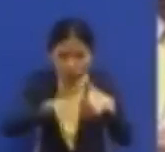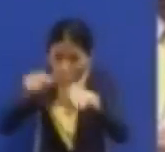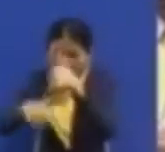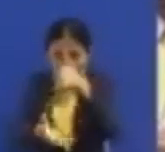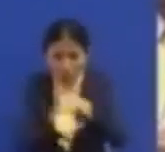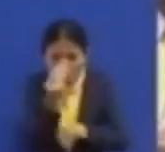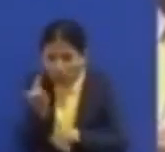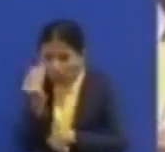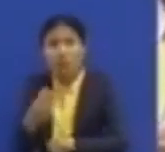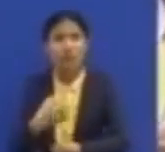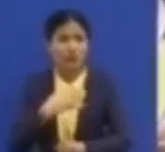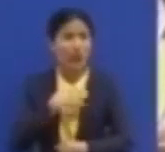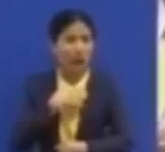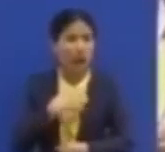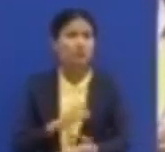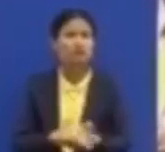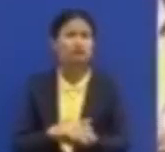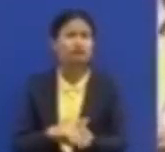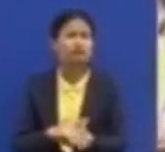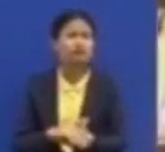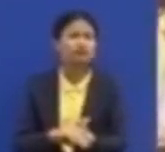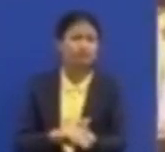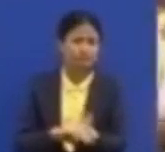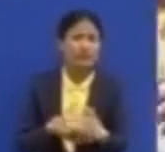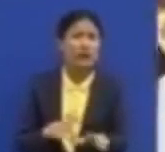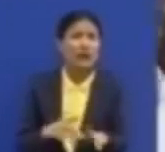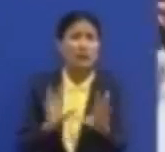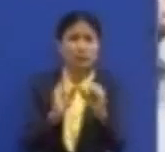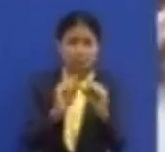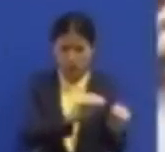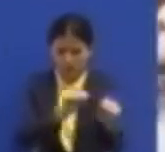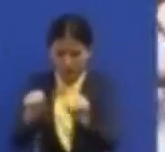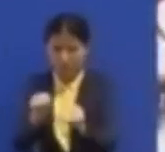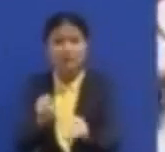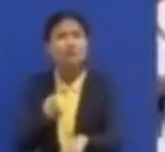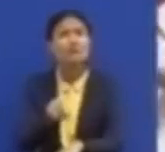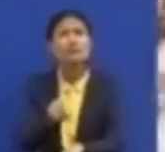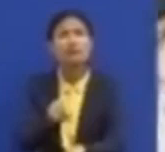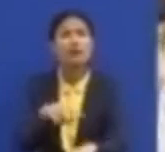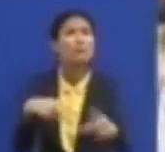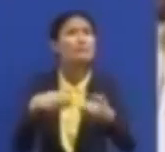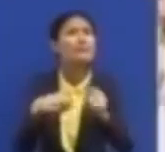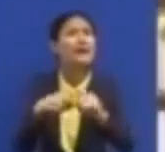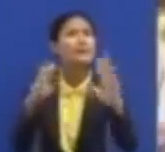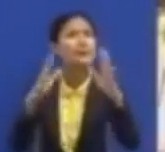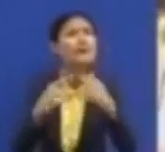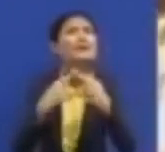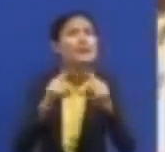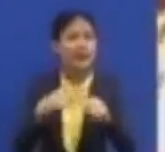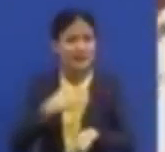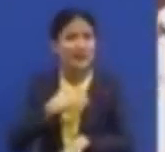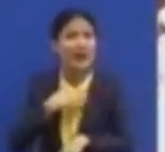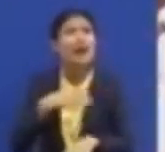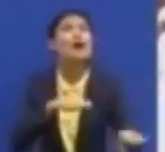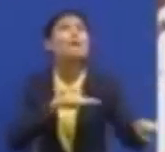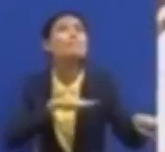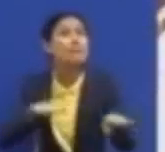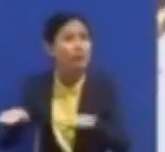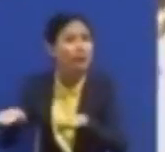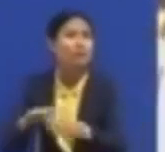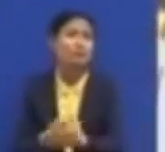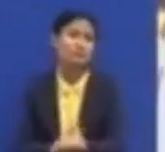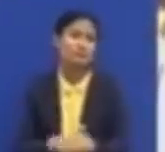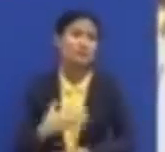การเลื่อนครั้งนี้ไม่ได้ทำให้เสียหายเลยครับท่านประธานครับเพียงแต่ว่าให้มีความพร้อมเกิดขึ้นทุกฝ่ายนะ